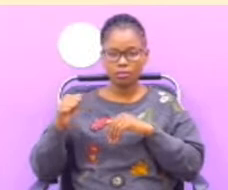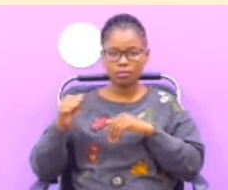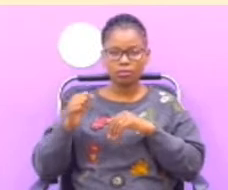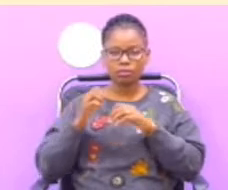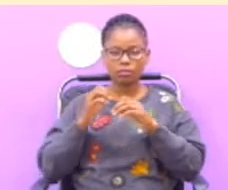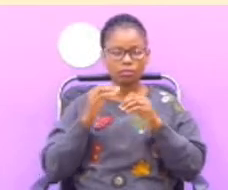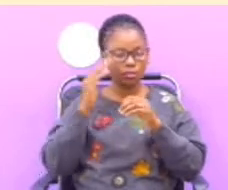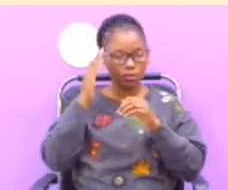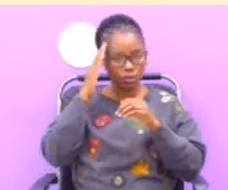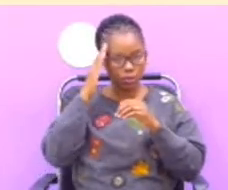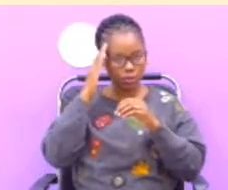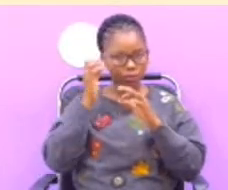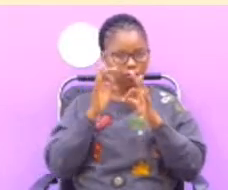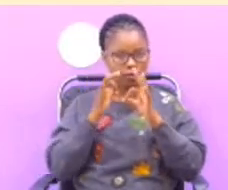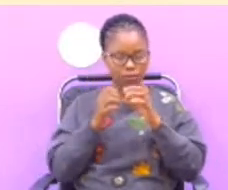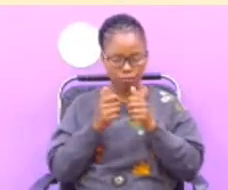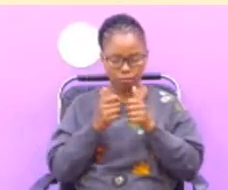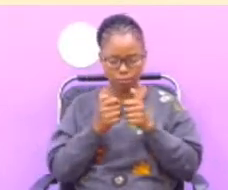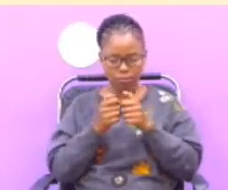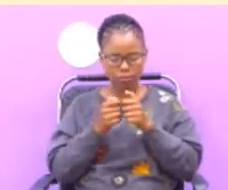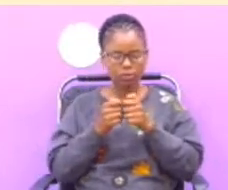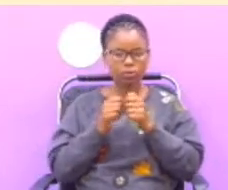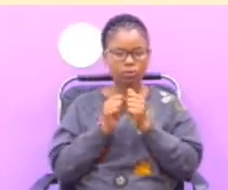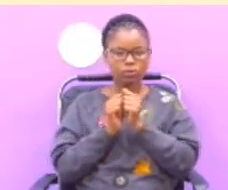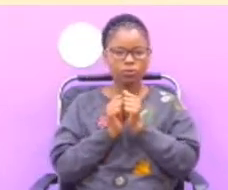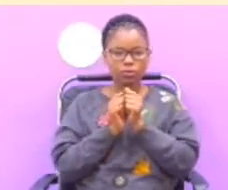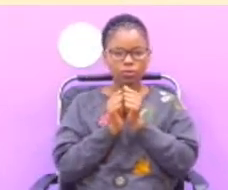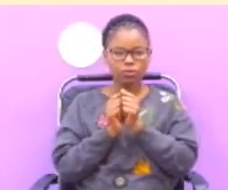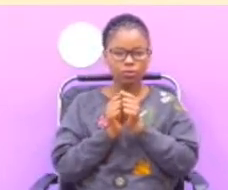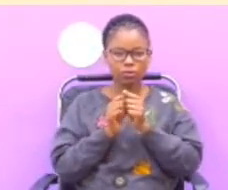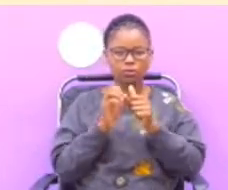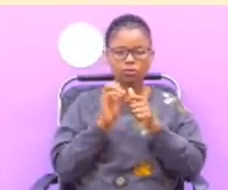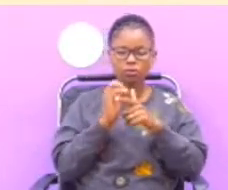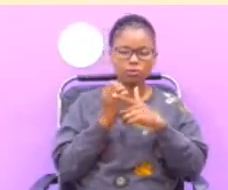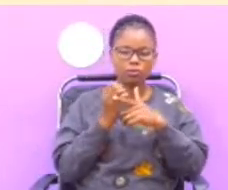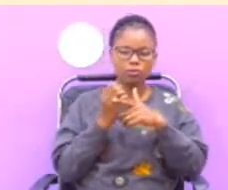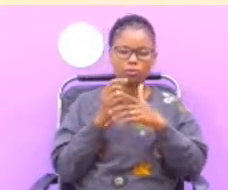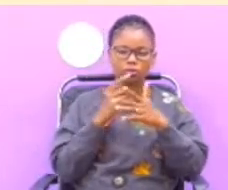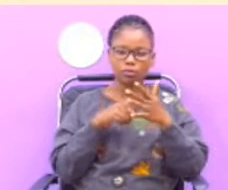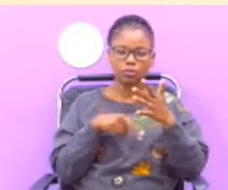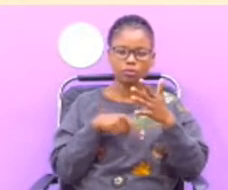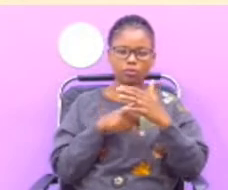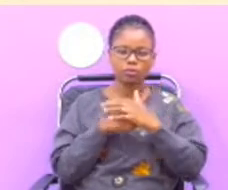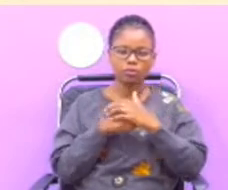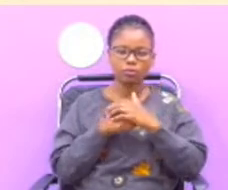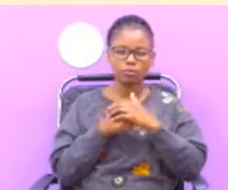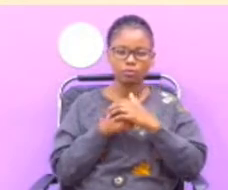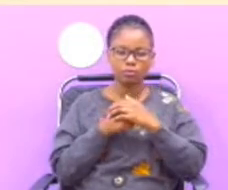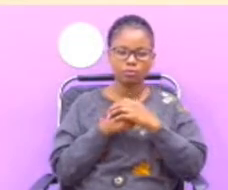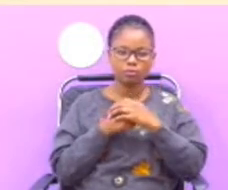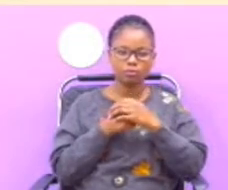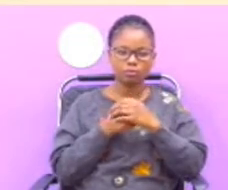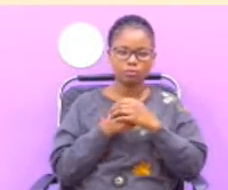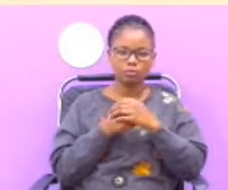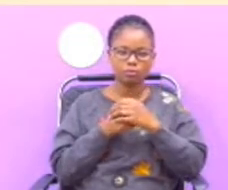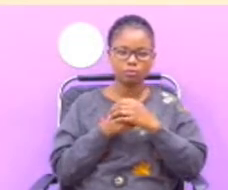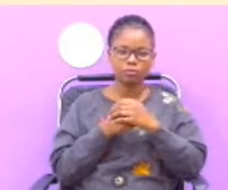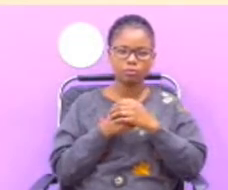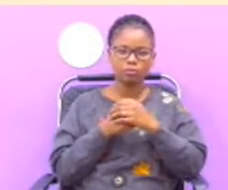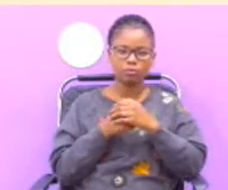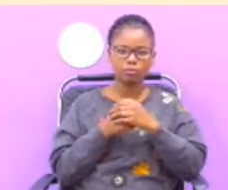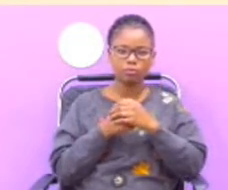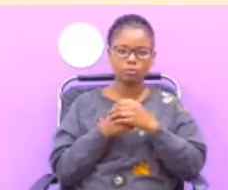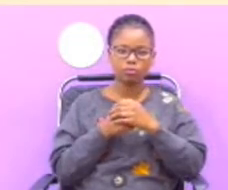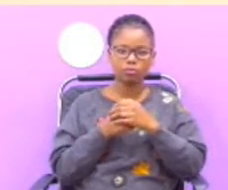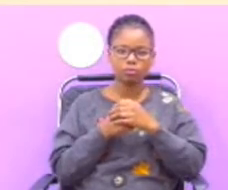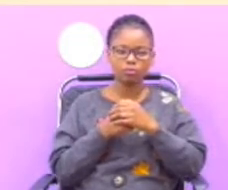kana atĩrĩrĩ tũrĩ o hamwe kana hihi nĩ yes no niĩ ndĩkuo tondũ mwena